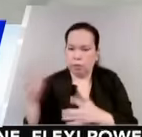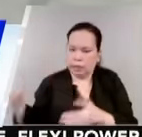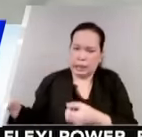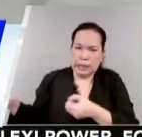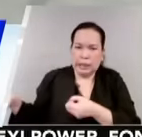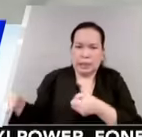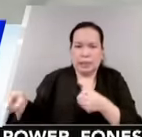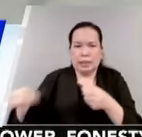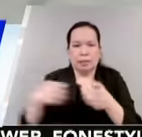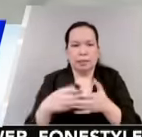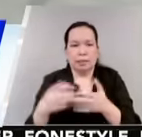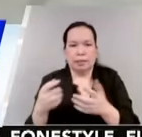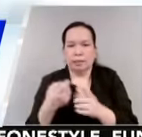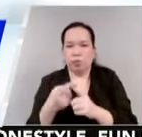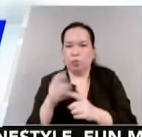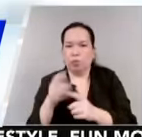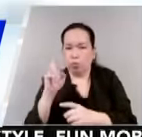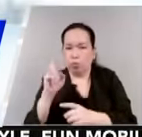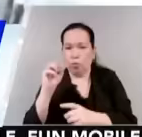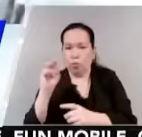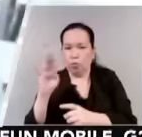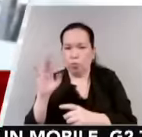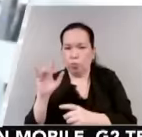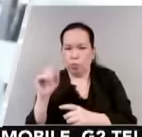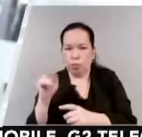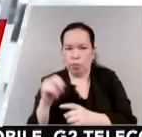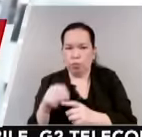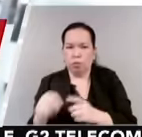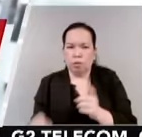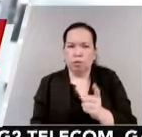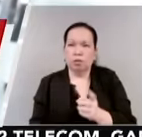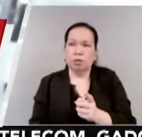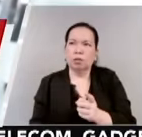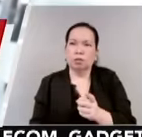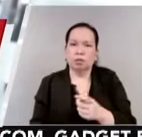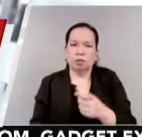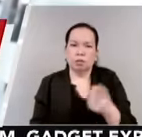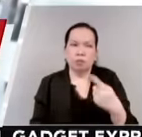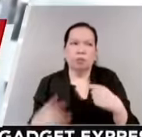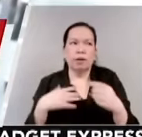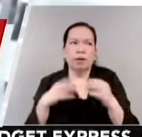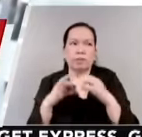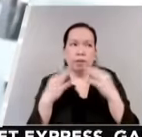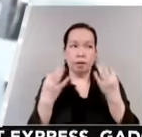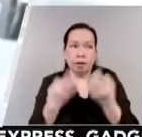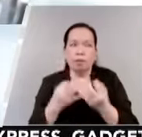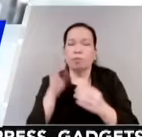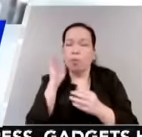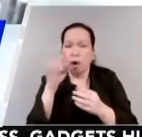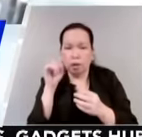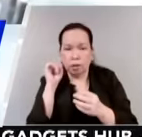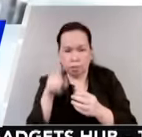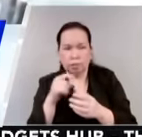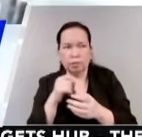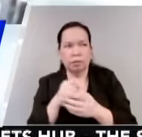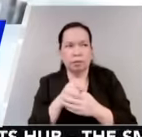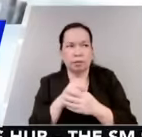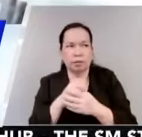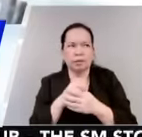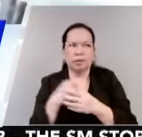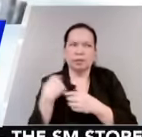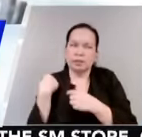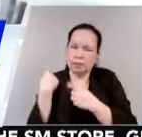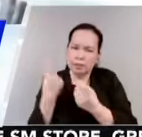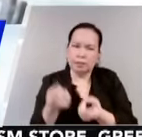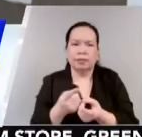niyang magpagabi sa pier. That's all presents for my family, siblings, because it's been a while, so I think they